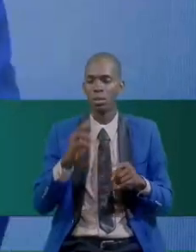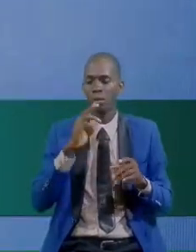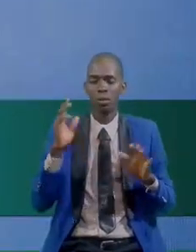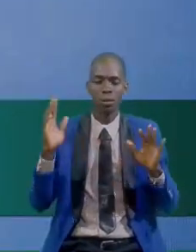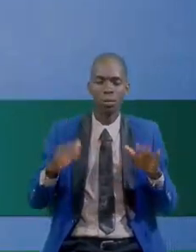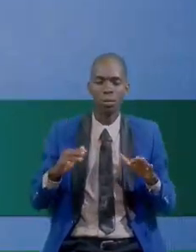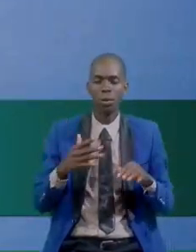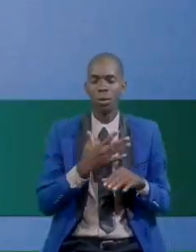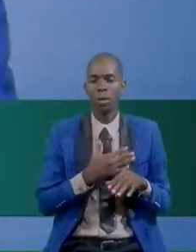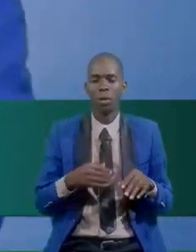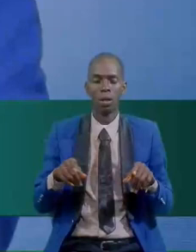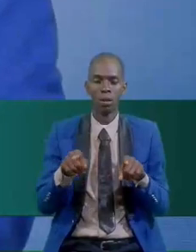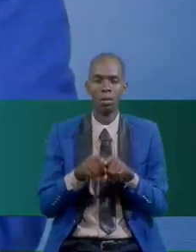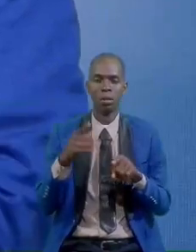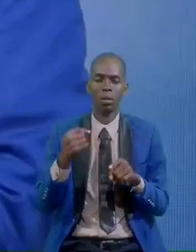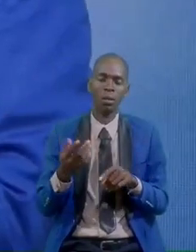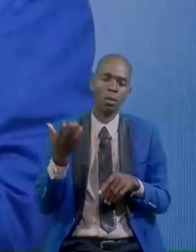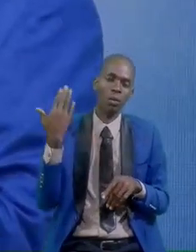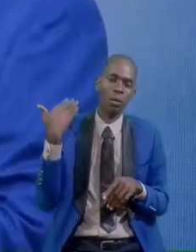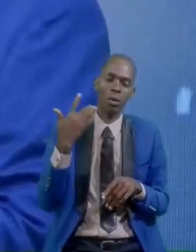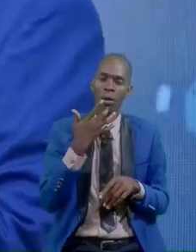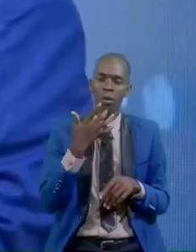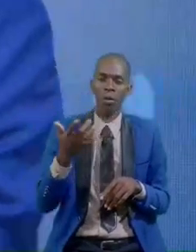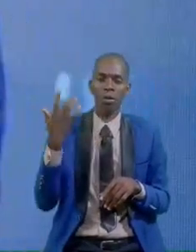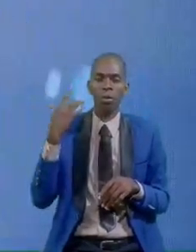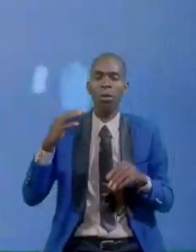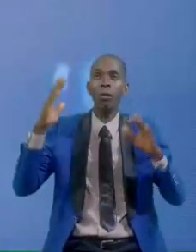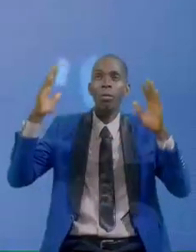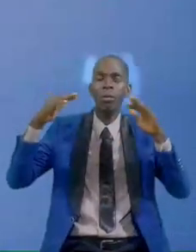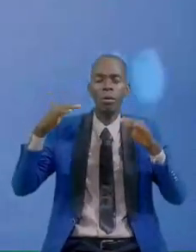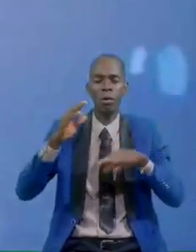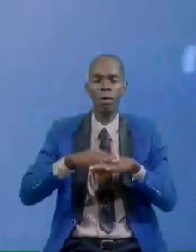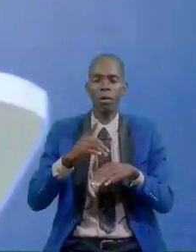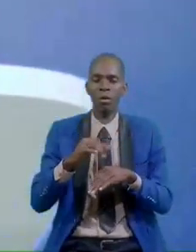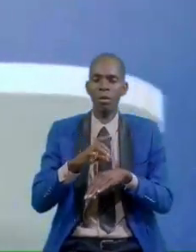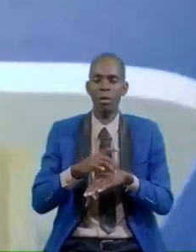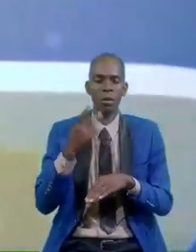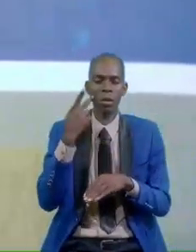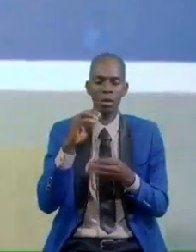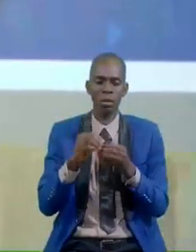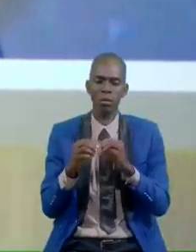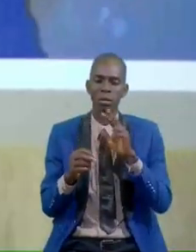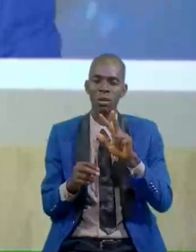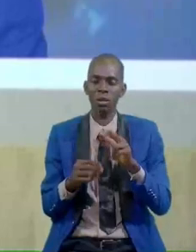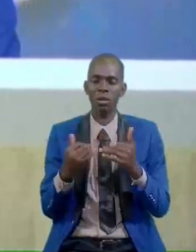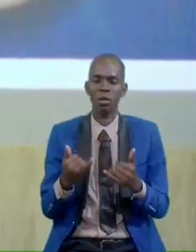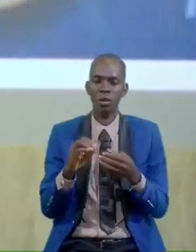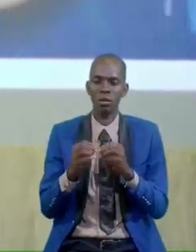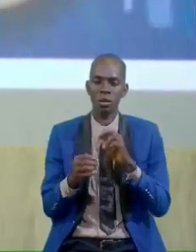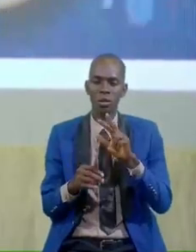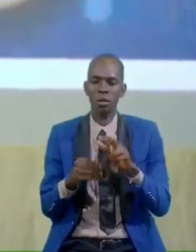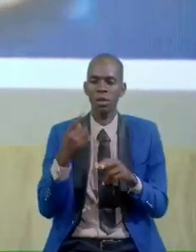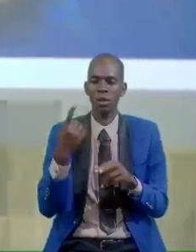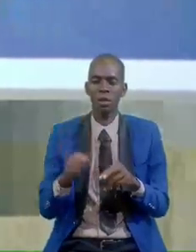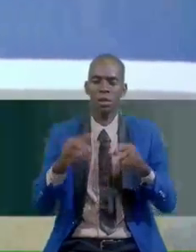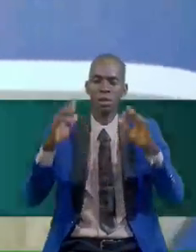du printemps qui arrose la terre. Troisième élément maintenant dans le premier point,